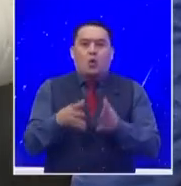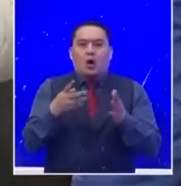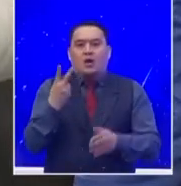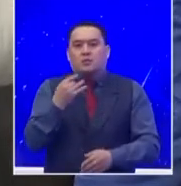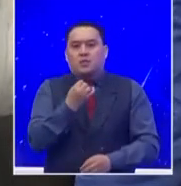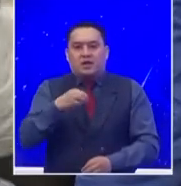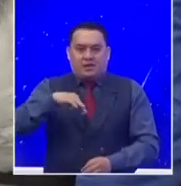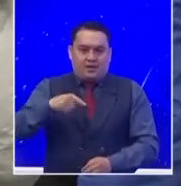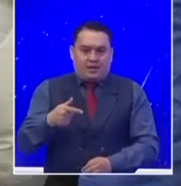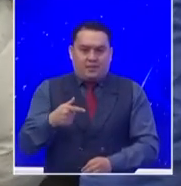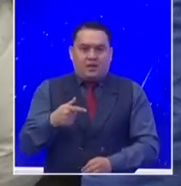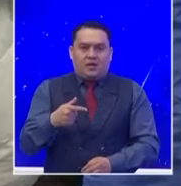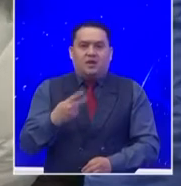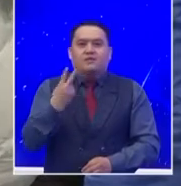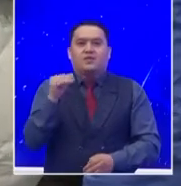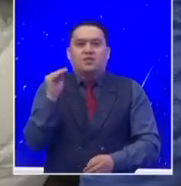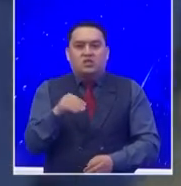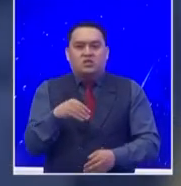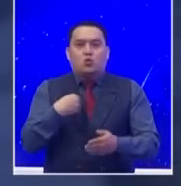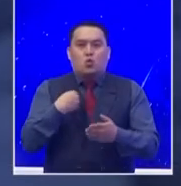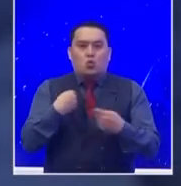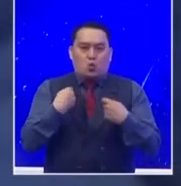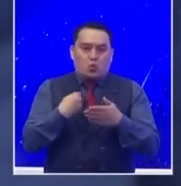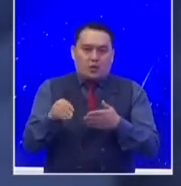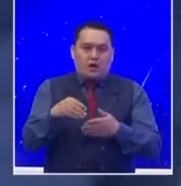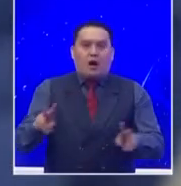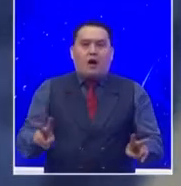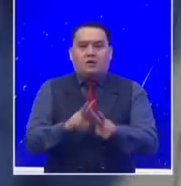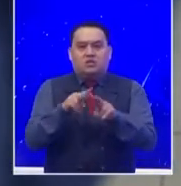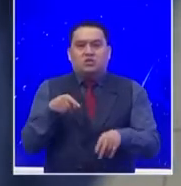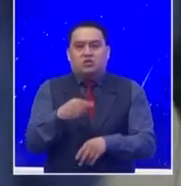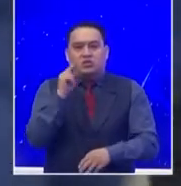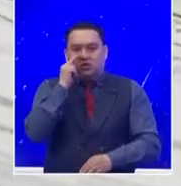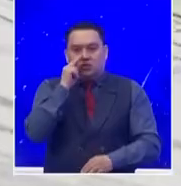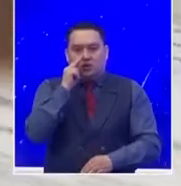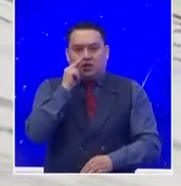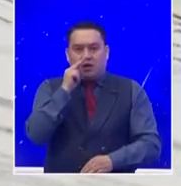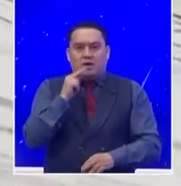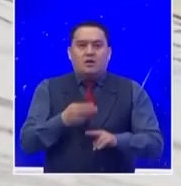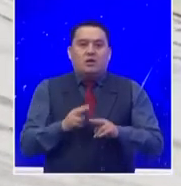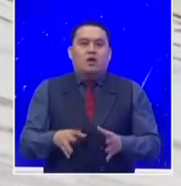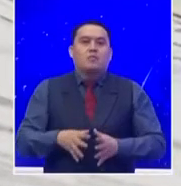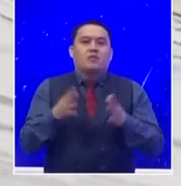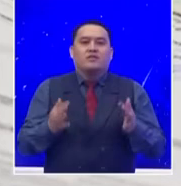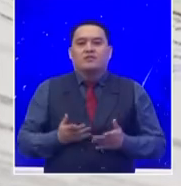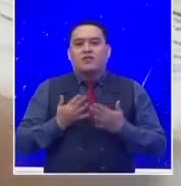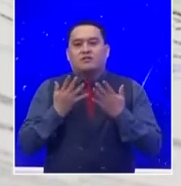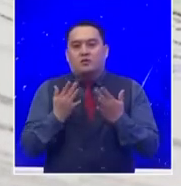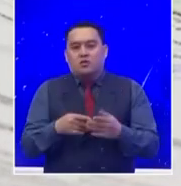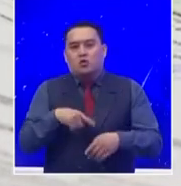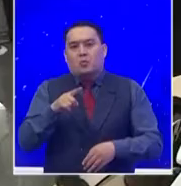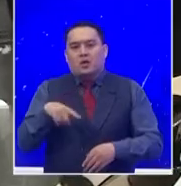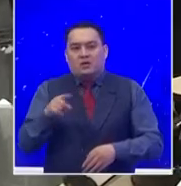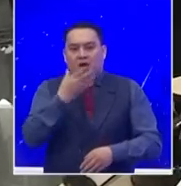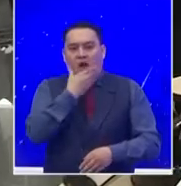1 миллиарда тенге. Почти 2 тысячи купили астанчане и более 1500 жители Шымкента. К слову, наименьшей